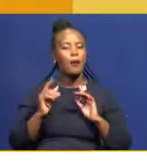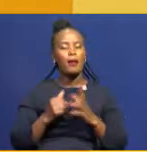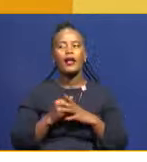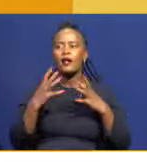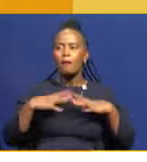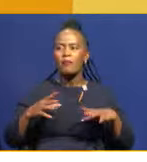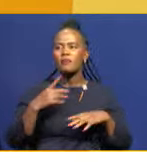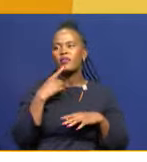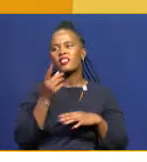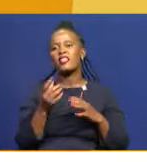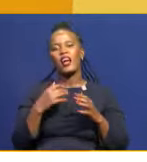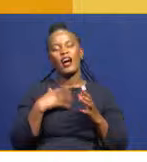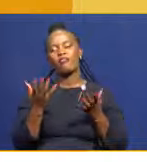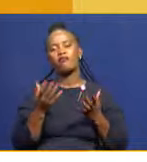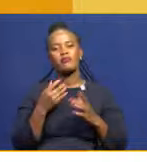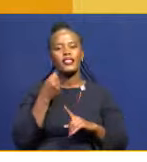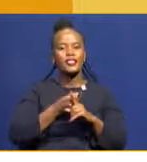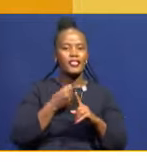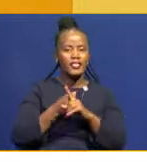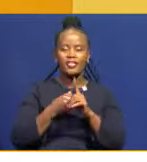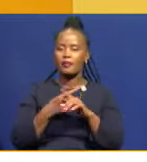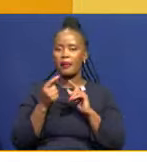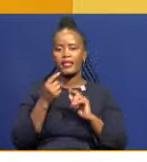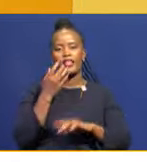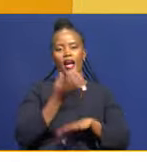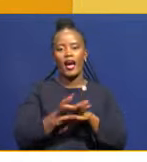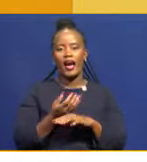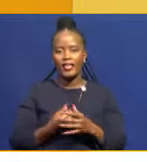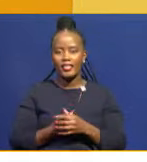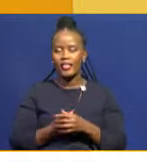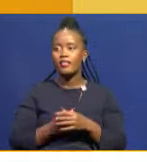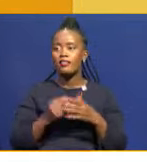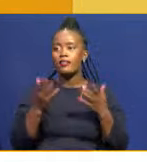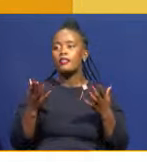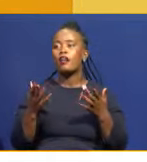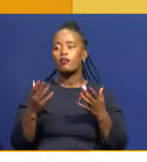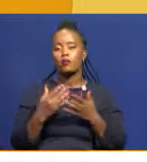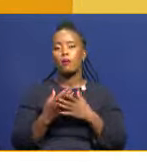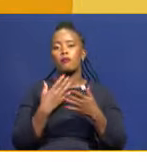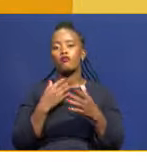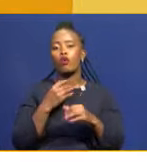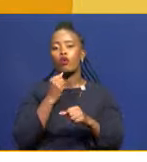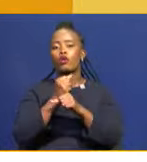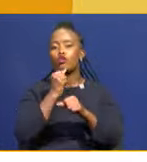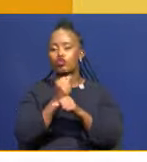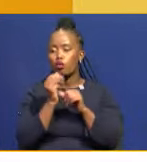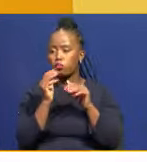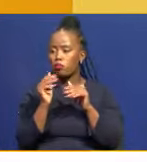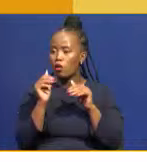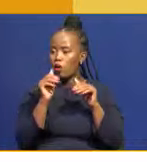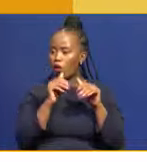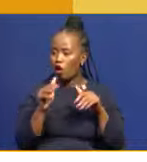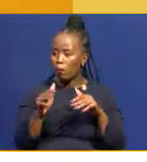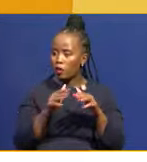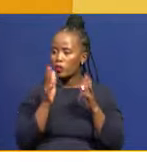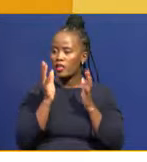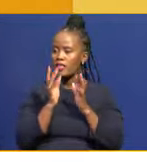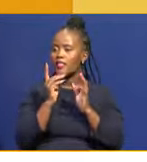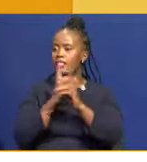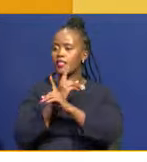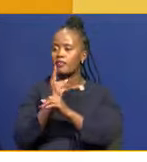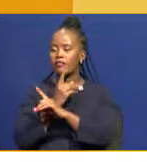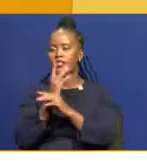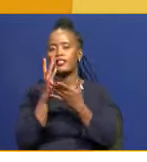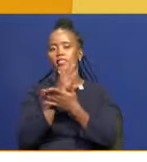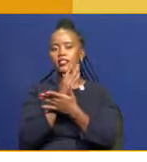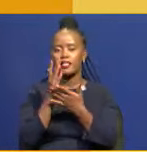Lakini pia kabla nikuje kwa hili swala la nafasi za ajira hasa katika sehemu